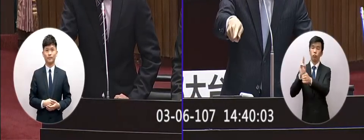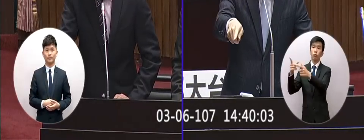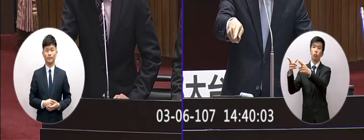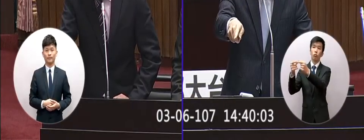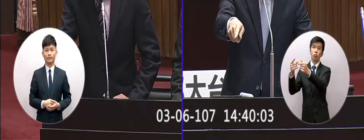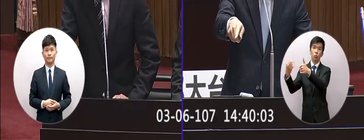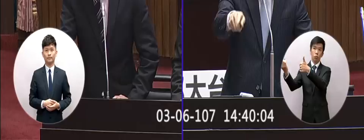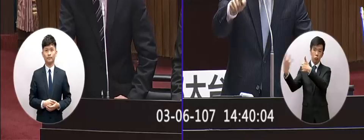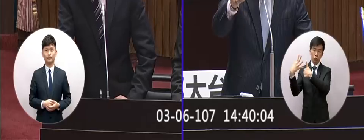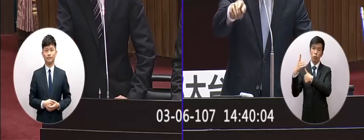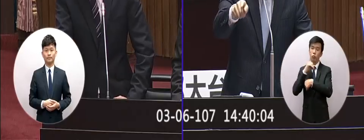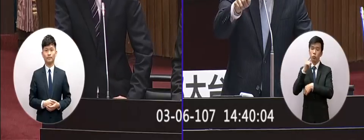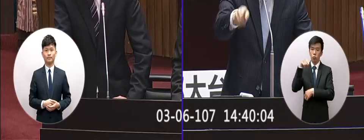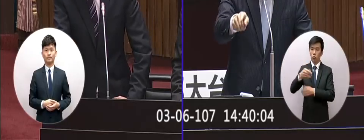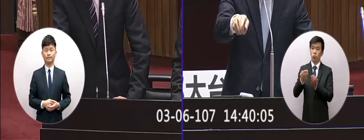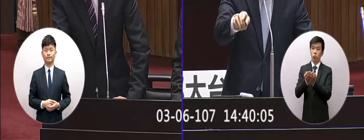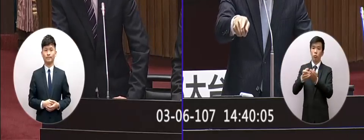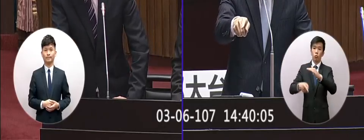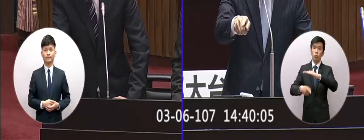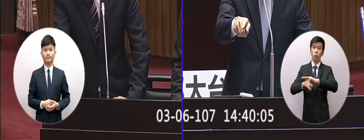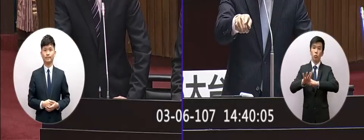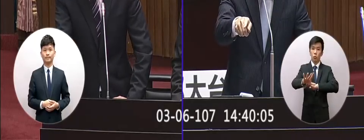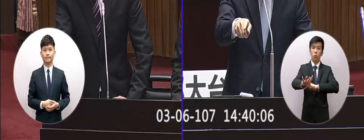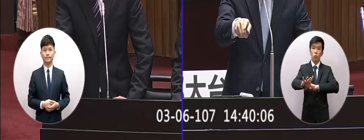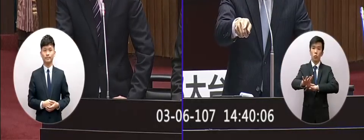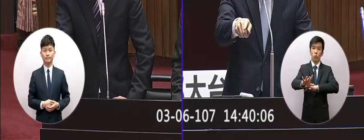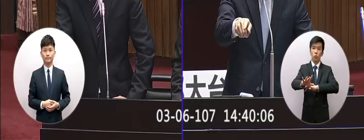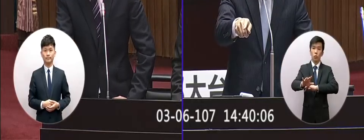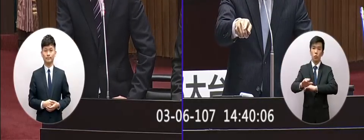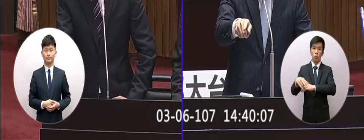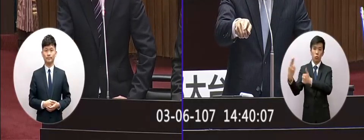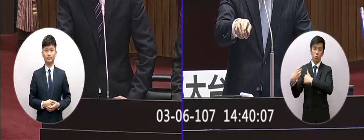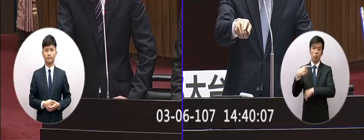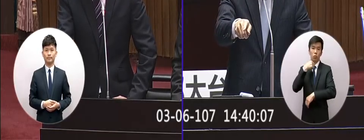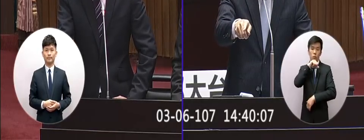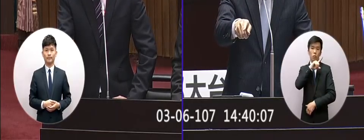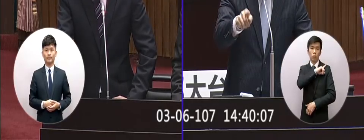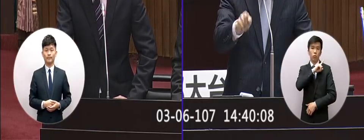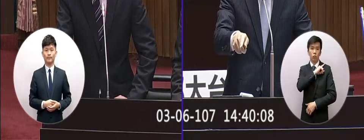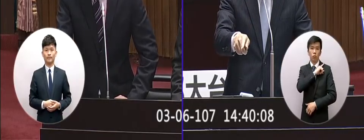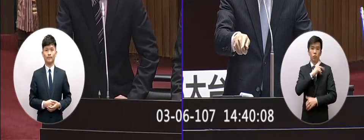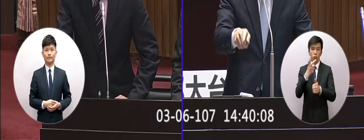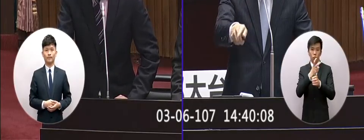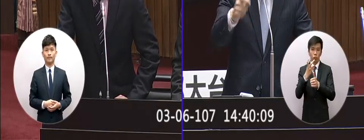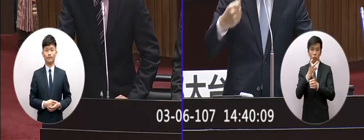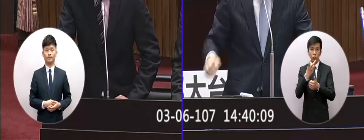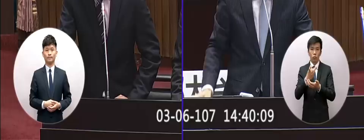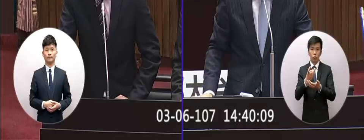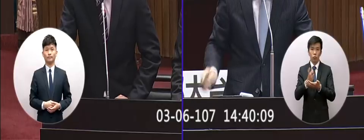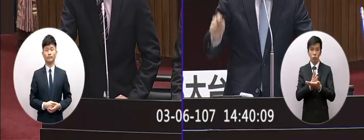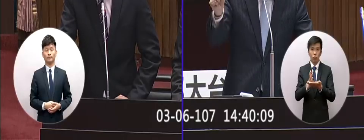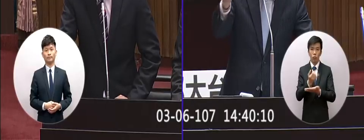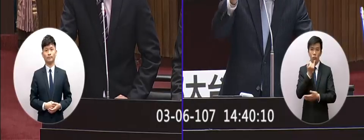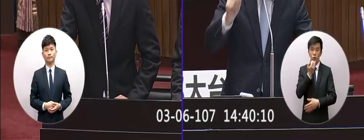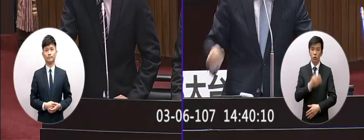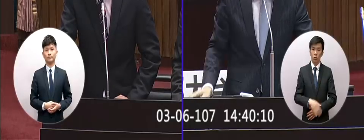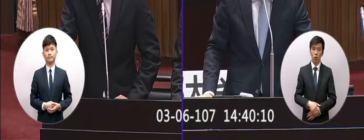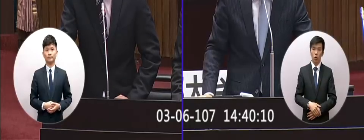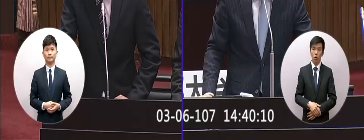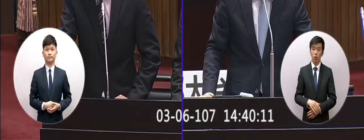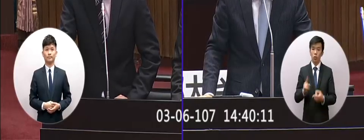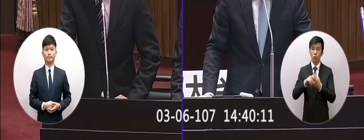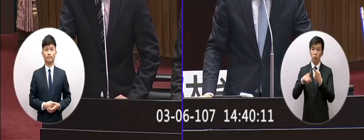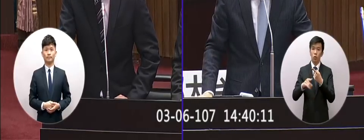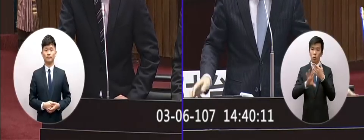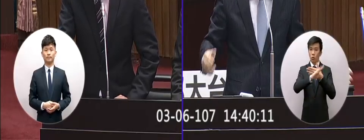船违反规定，请你们自己自治。可以这样，日本可以这样通知啊，透过外交途